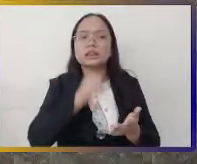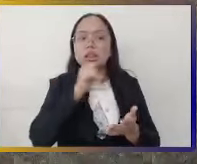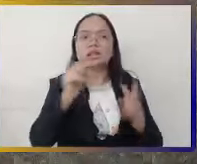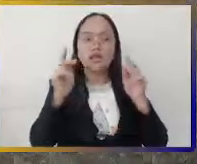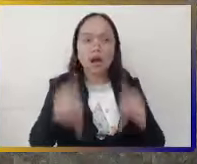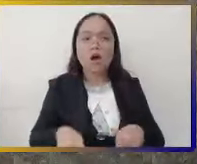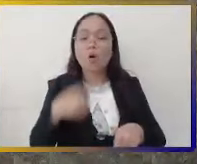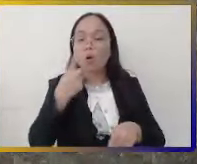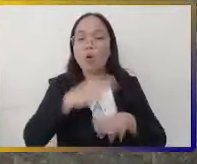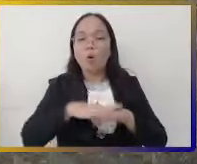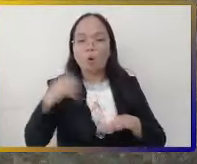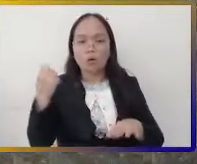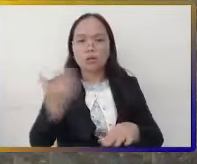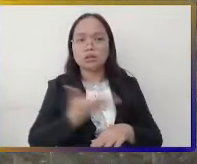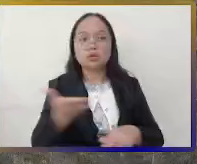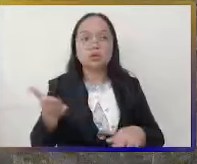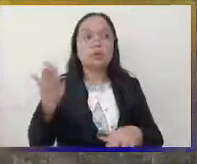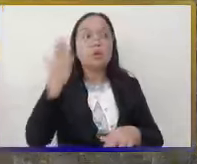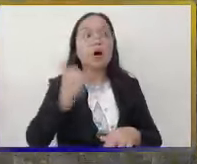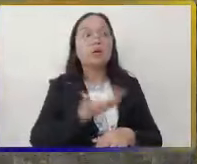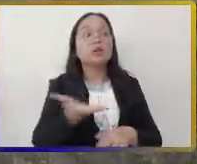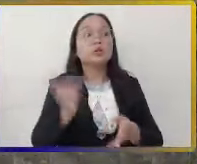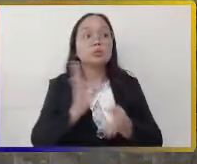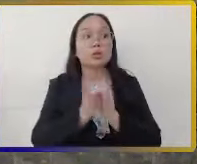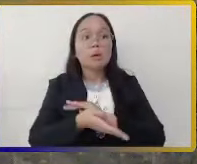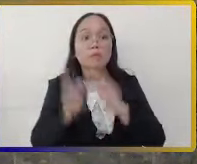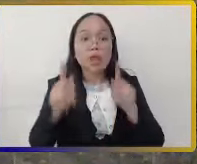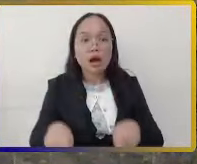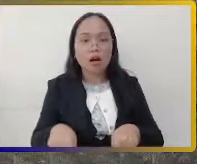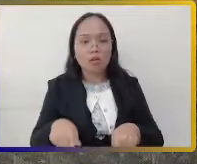tumawag sa iyo kung bakit ka naging tao in the first place.